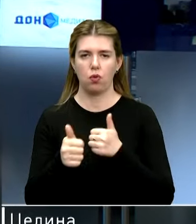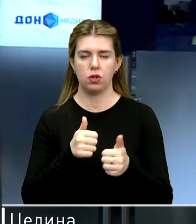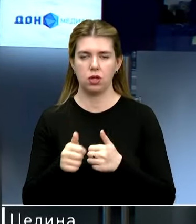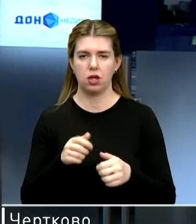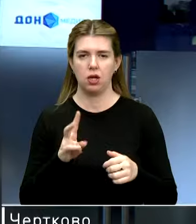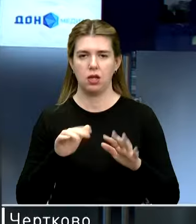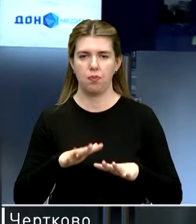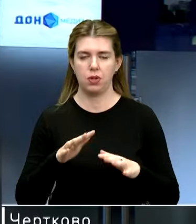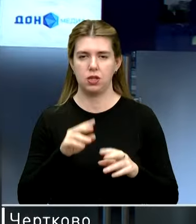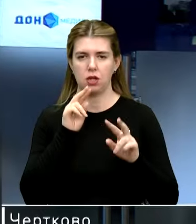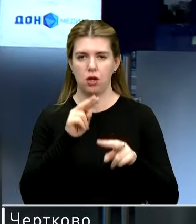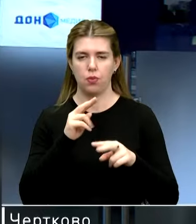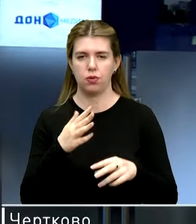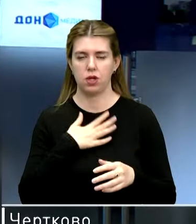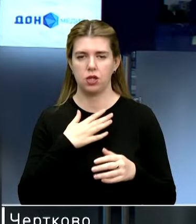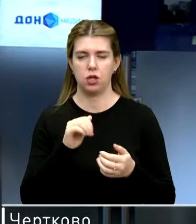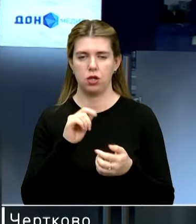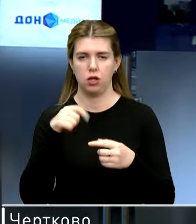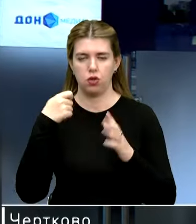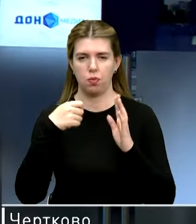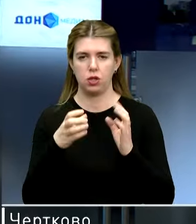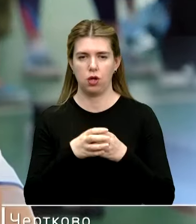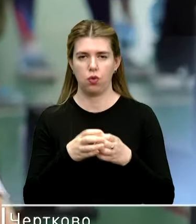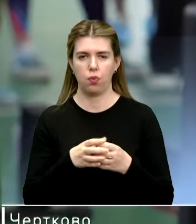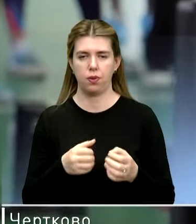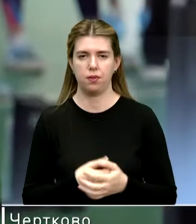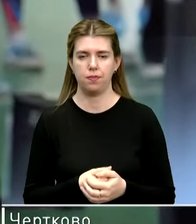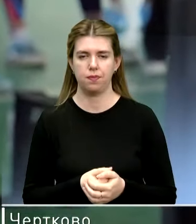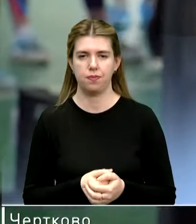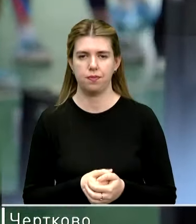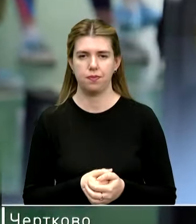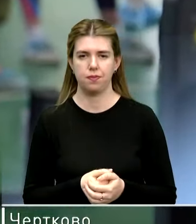на месте понаблюдала и наша съемочная группа.